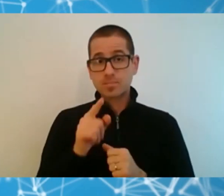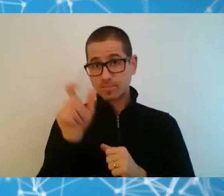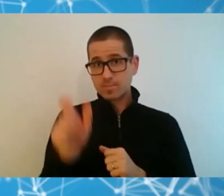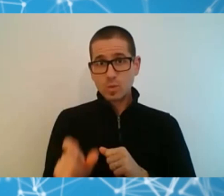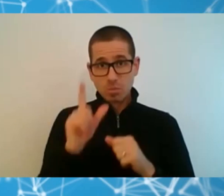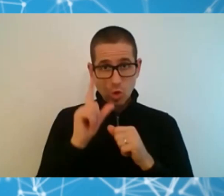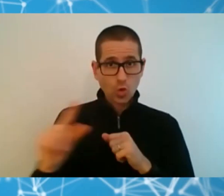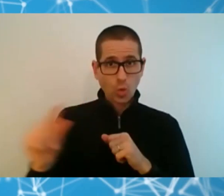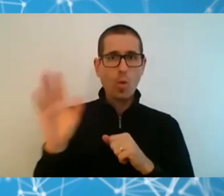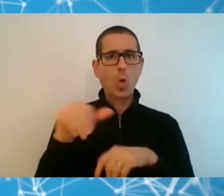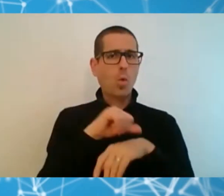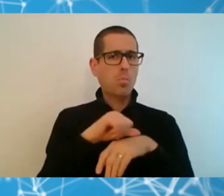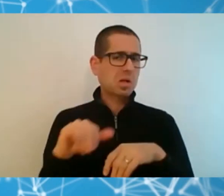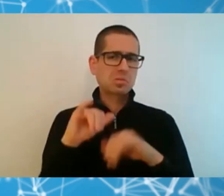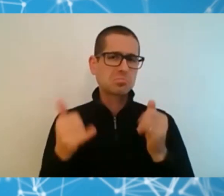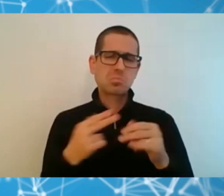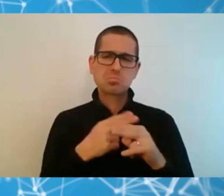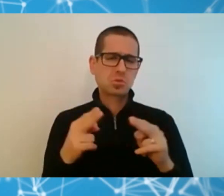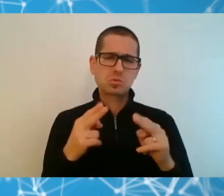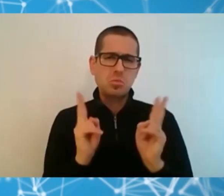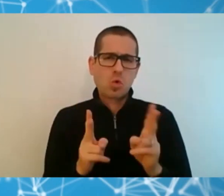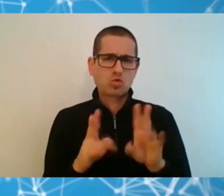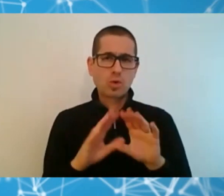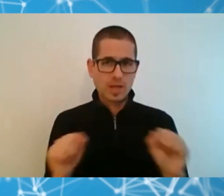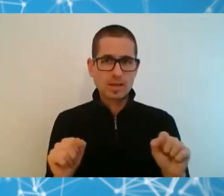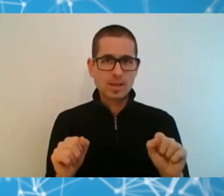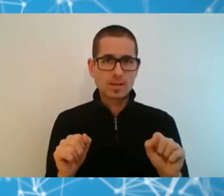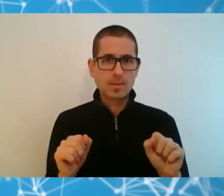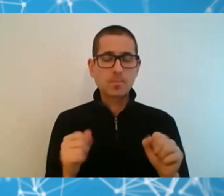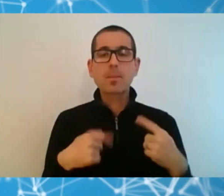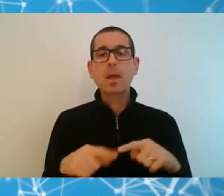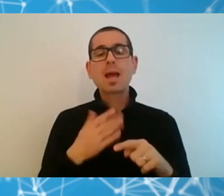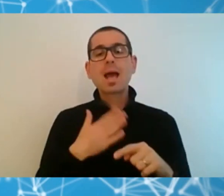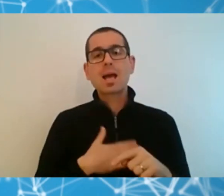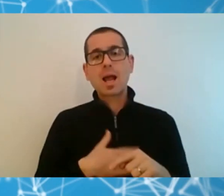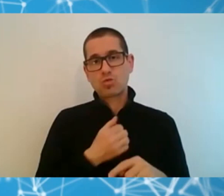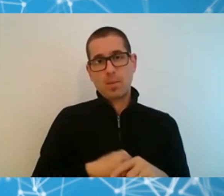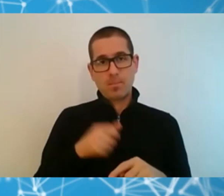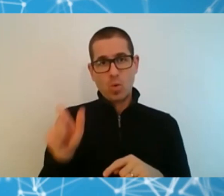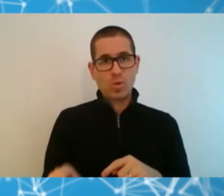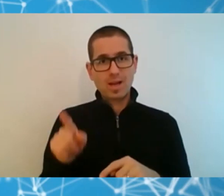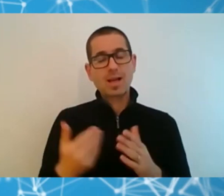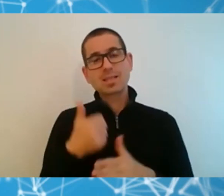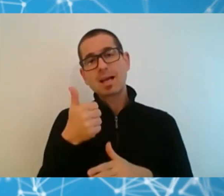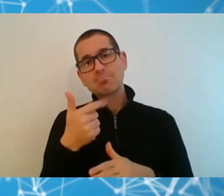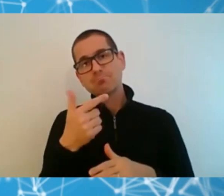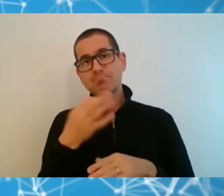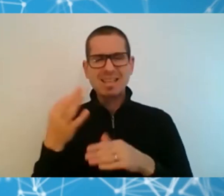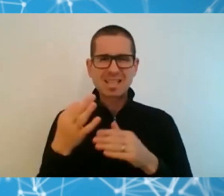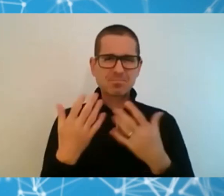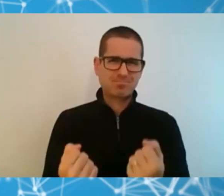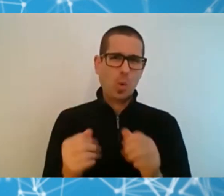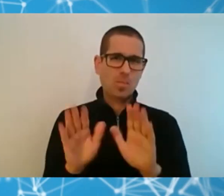po operaciji domov, je čist, bi rekel, lahko, to je možno narediti. Mi rajši pacienta za kakšen